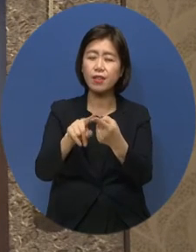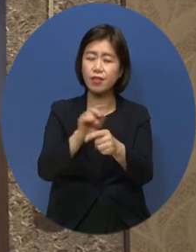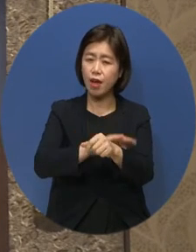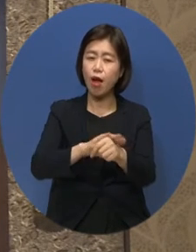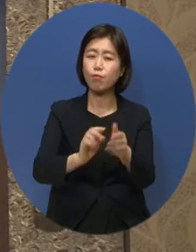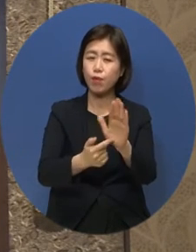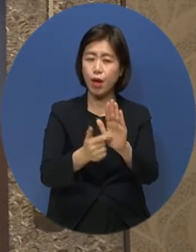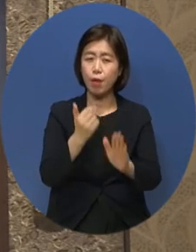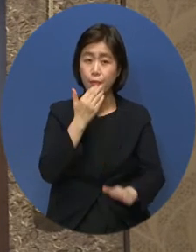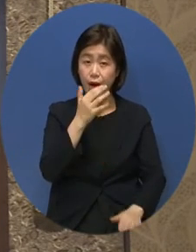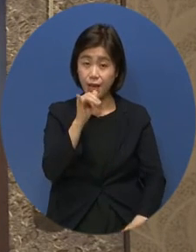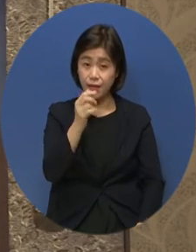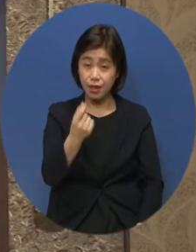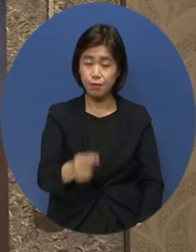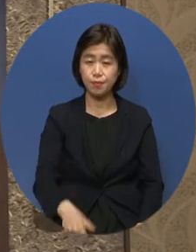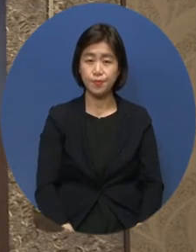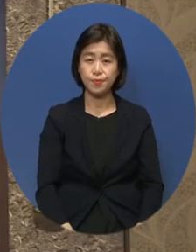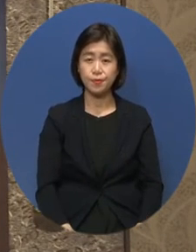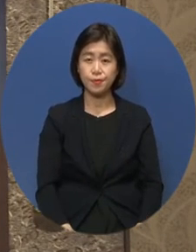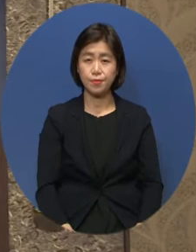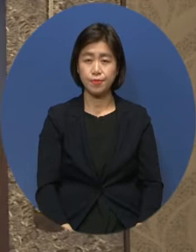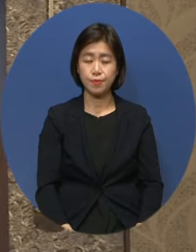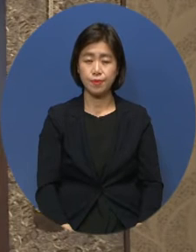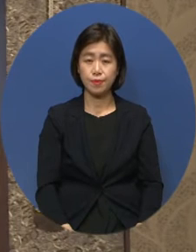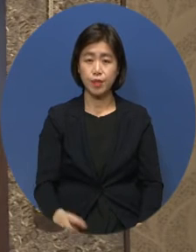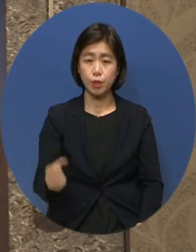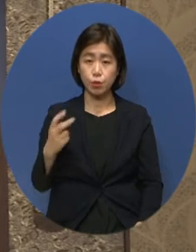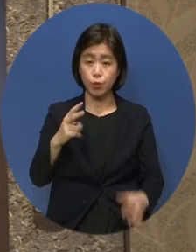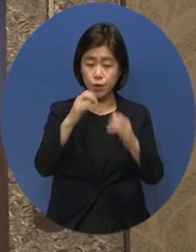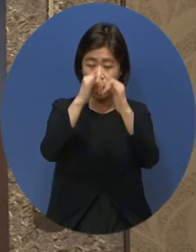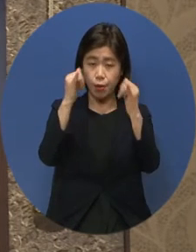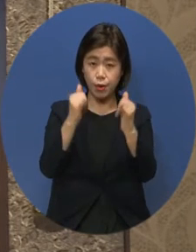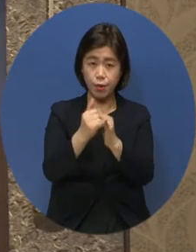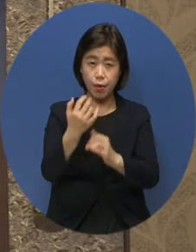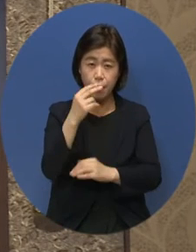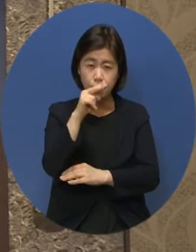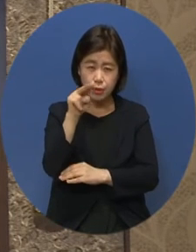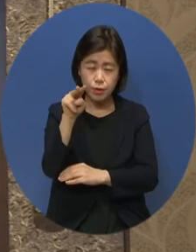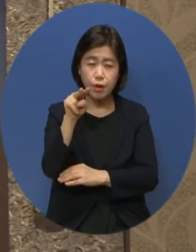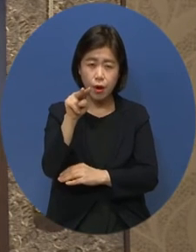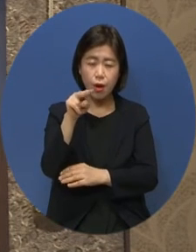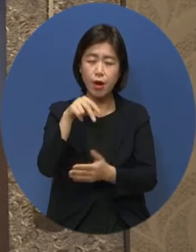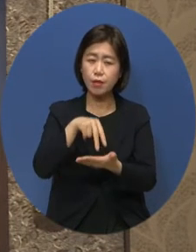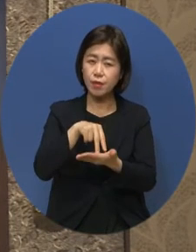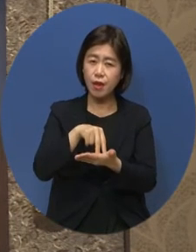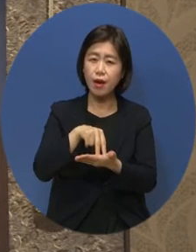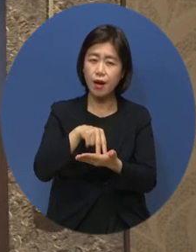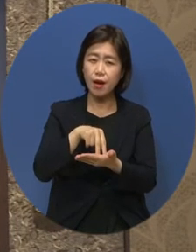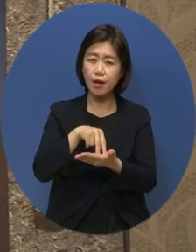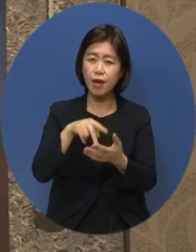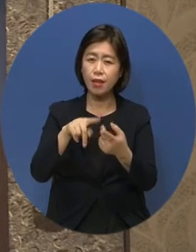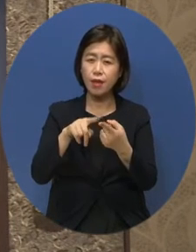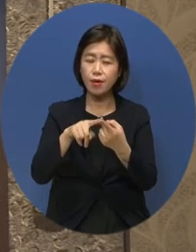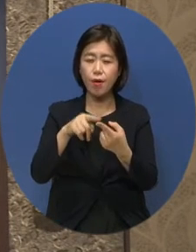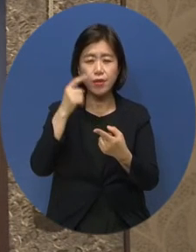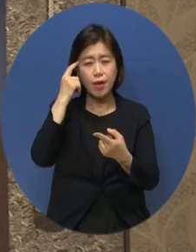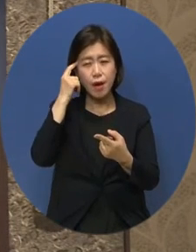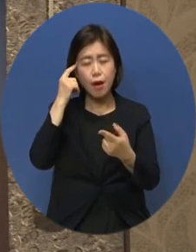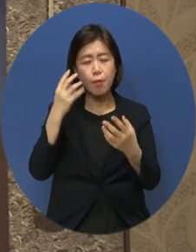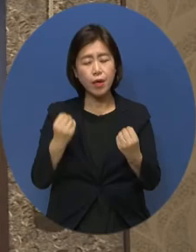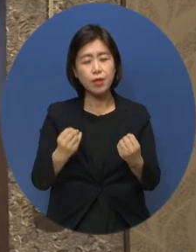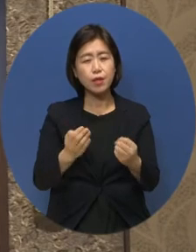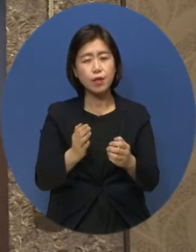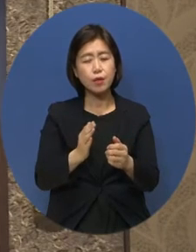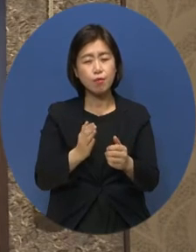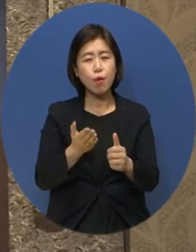이런 것들을 기술 뿐만 아니라 사회를 바라보는 관점이 이런 것들이 충분히 좀 구축이 돼야 되겠다 싶어서 이